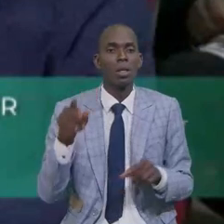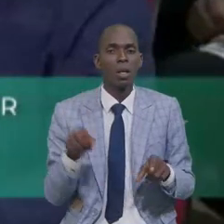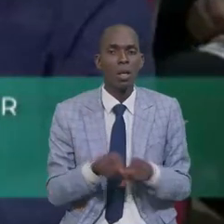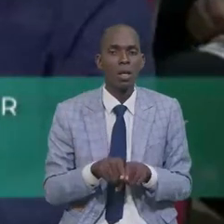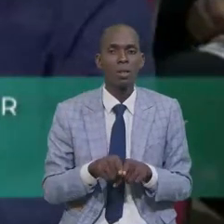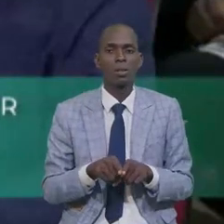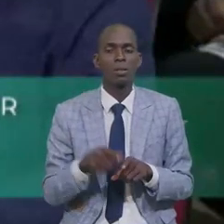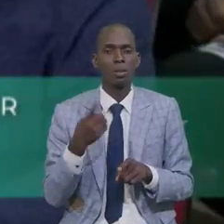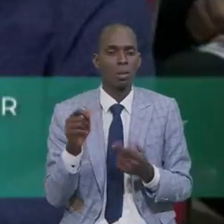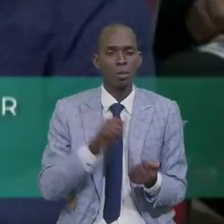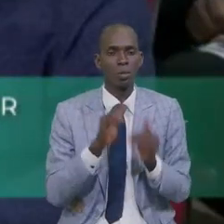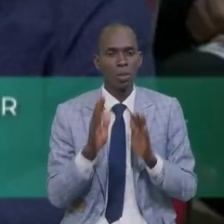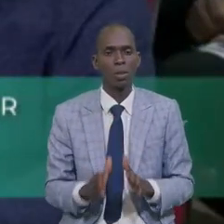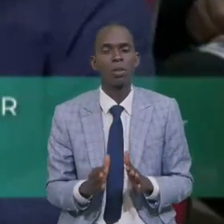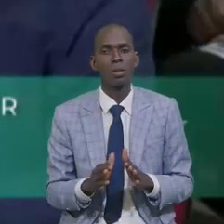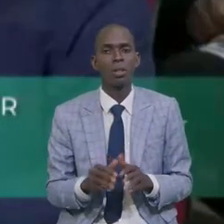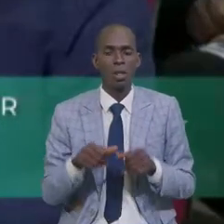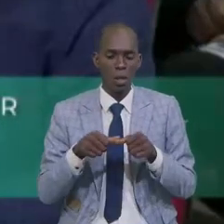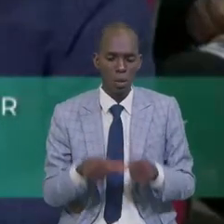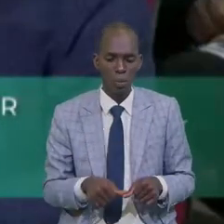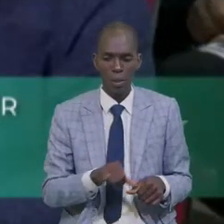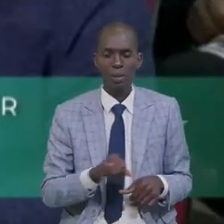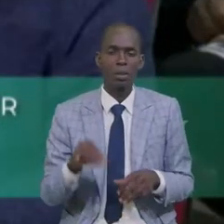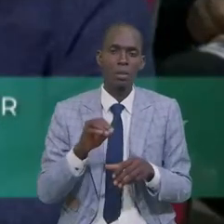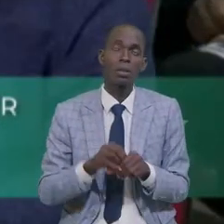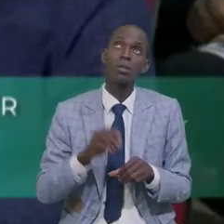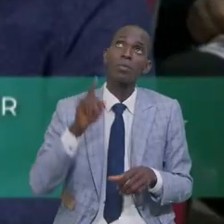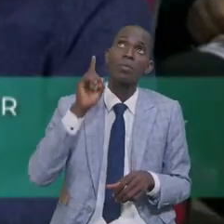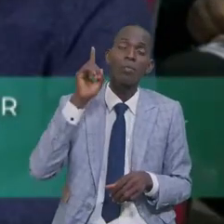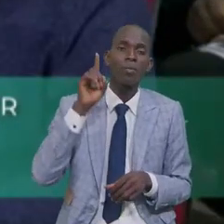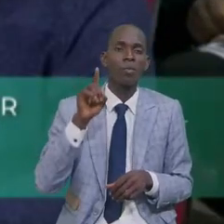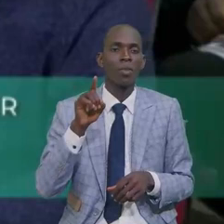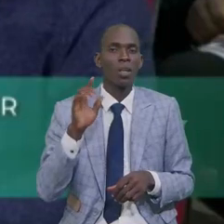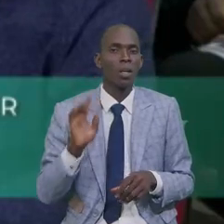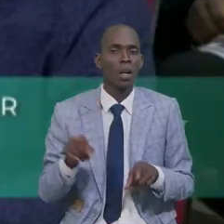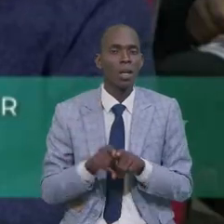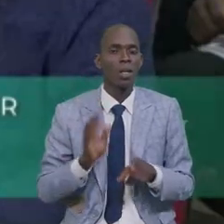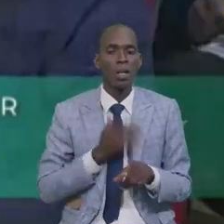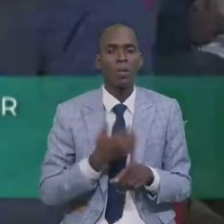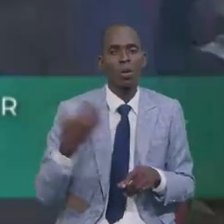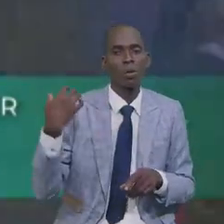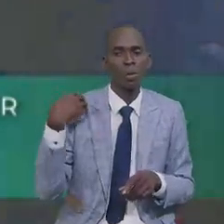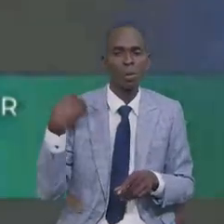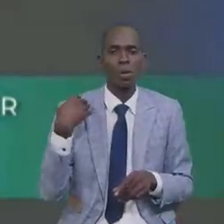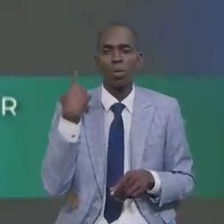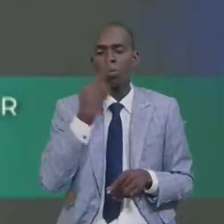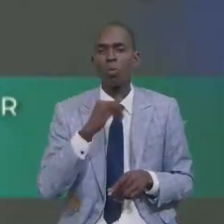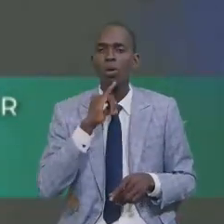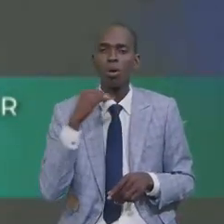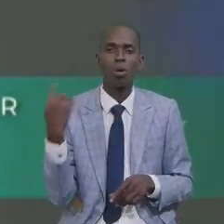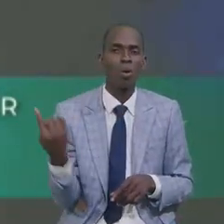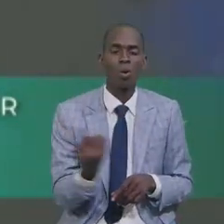en tant que celui qui bâtit du Saint-Esprit, demeurer en lui comme notre maître qui